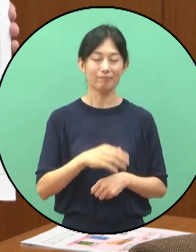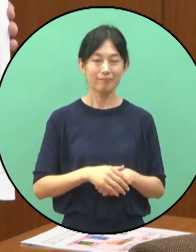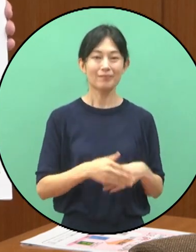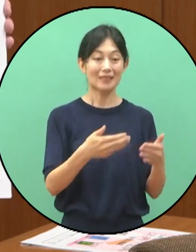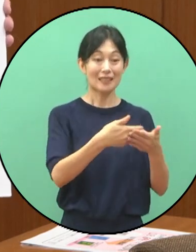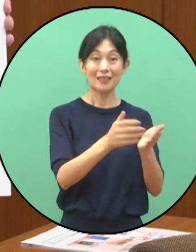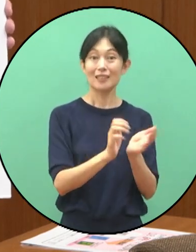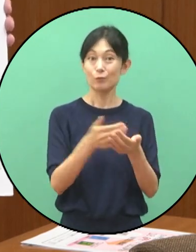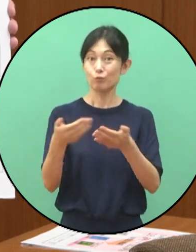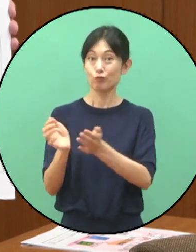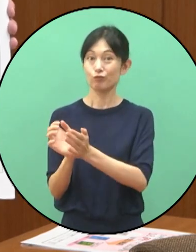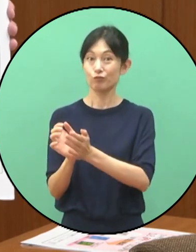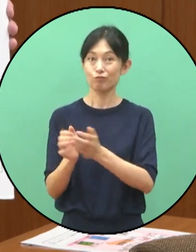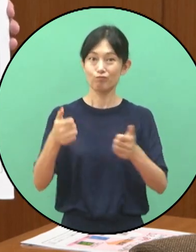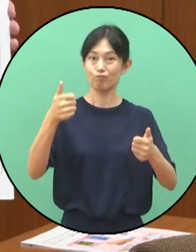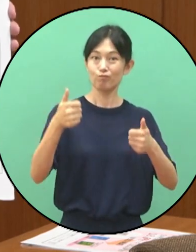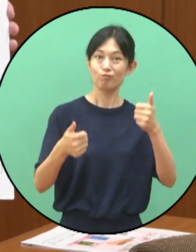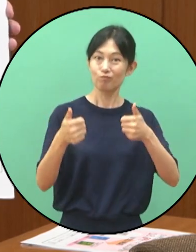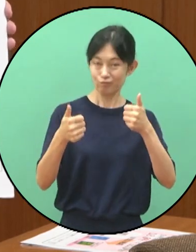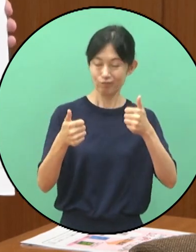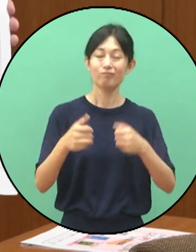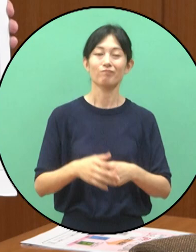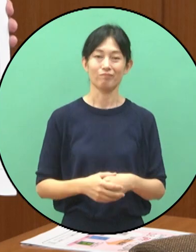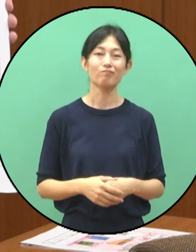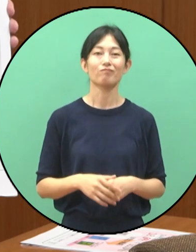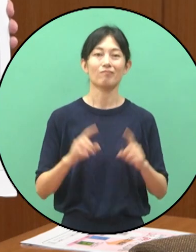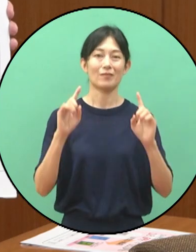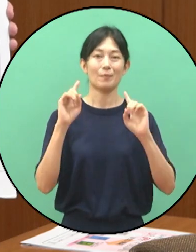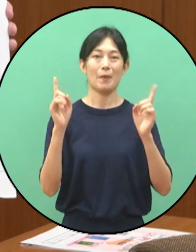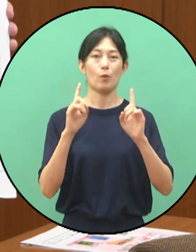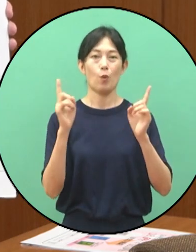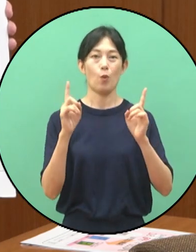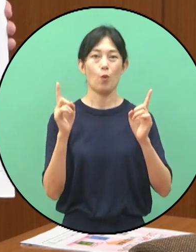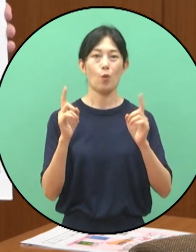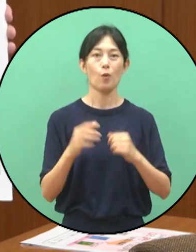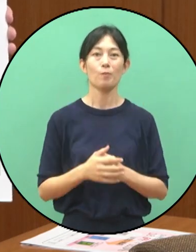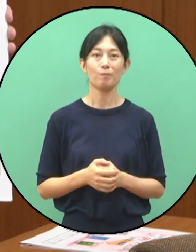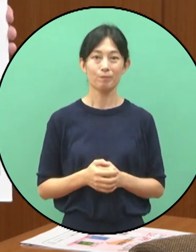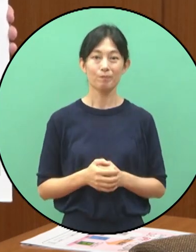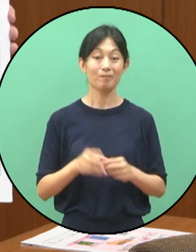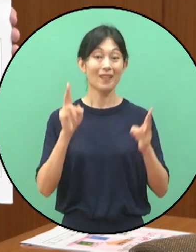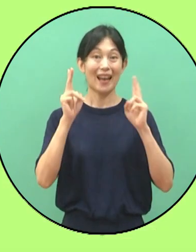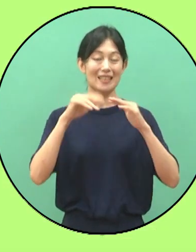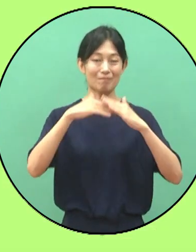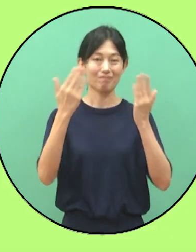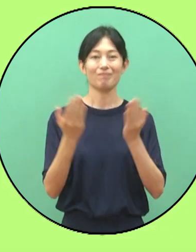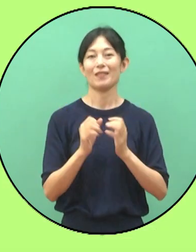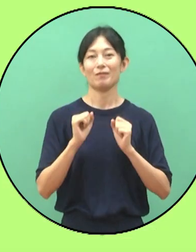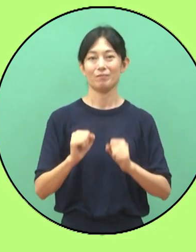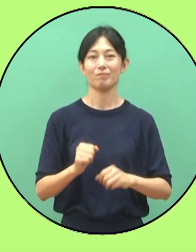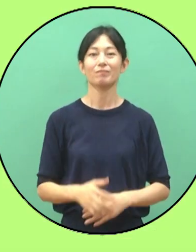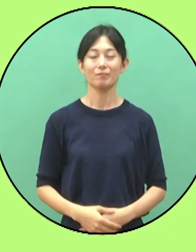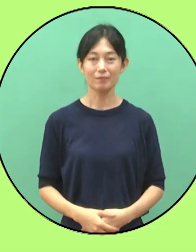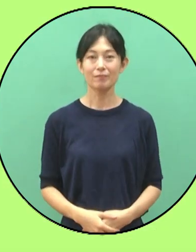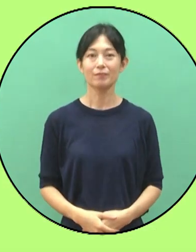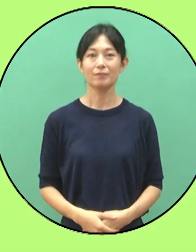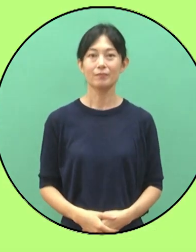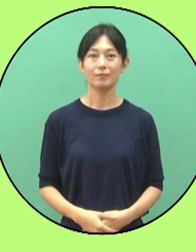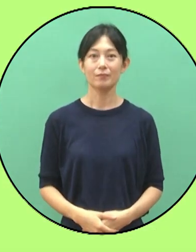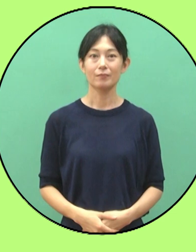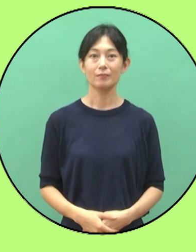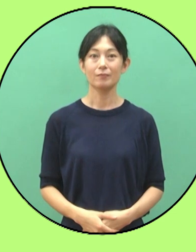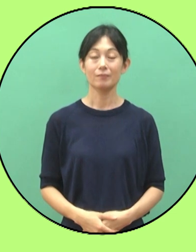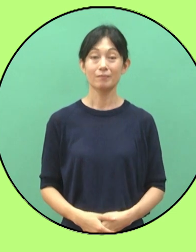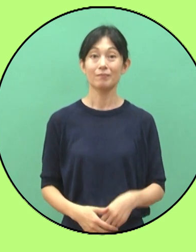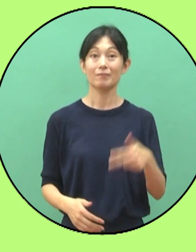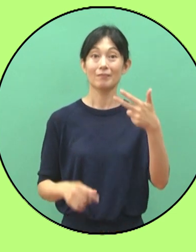ってみんなで競い合うイベントを弊社全体でやってる。 最後の